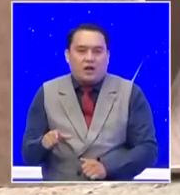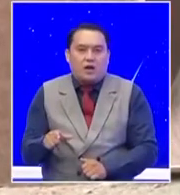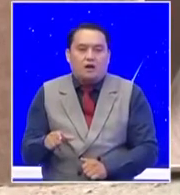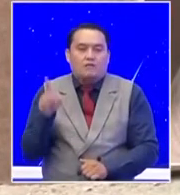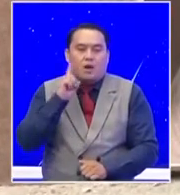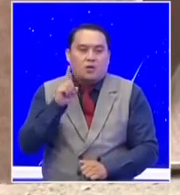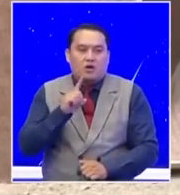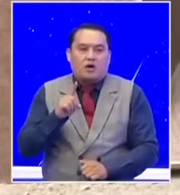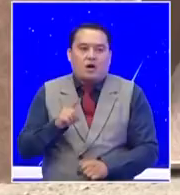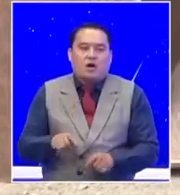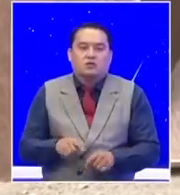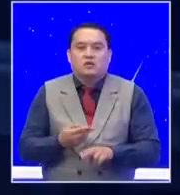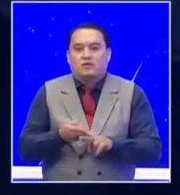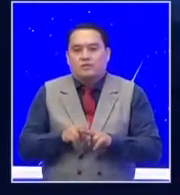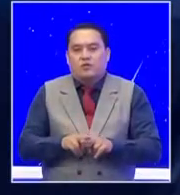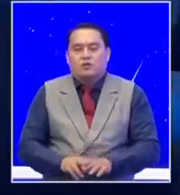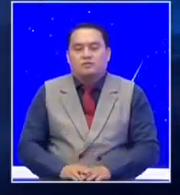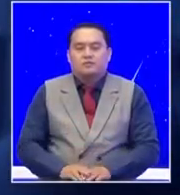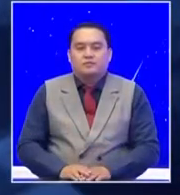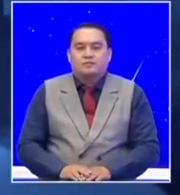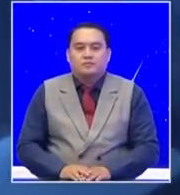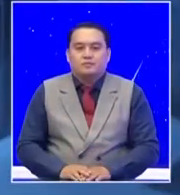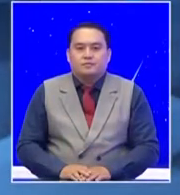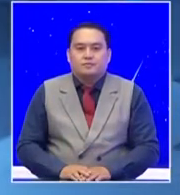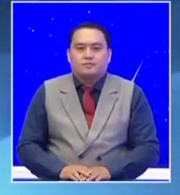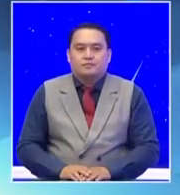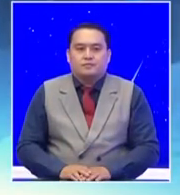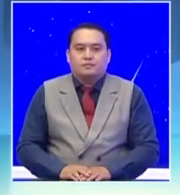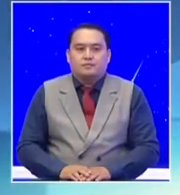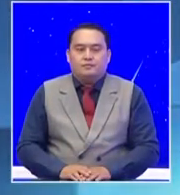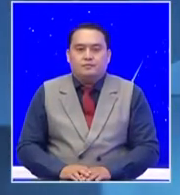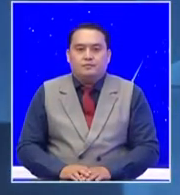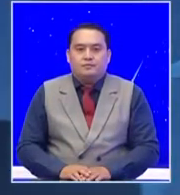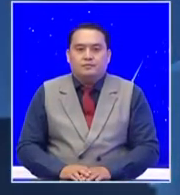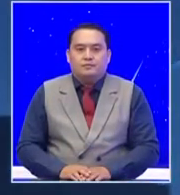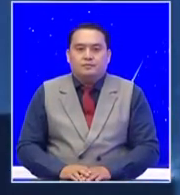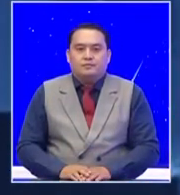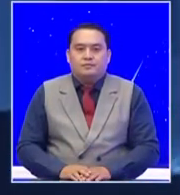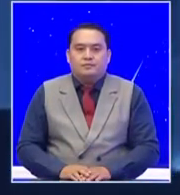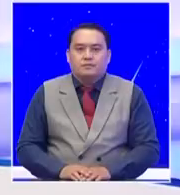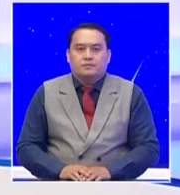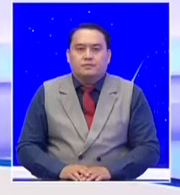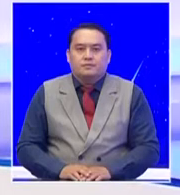пока вопрос остается открытым. Дамир Анитов, Аблай Кыттыкбай, телеканал ЖТСУ.